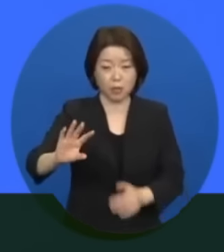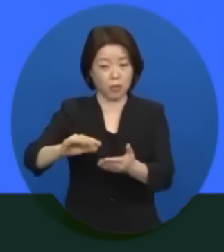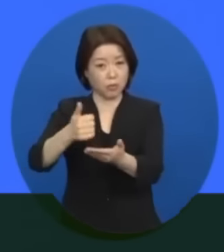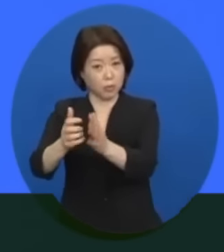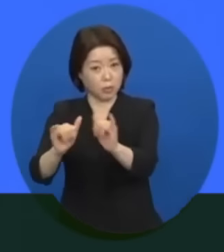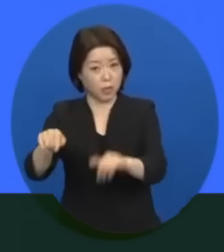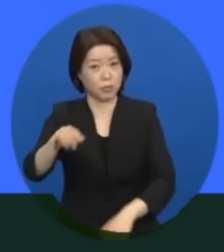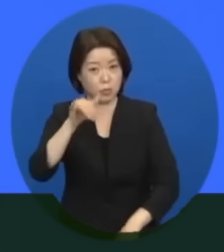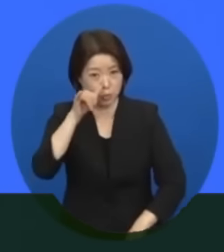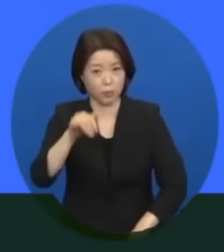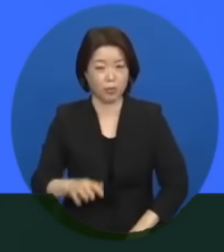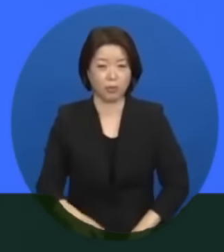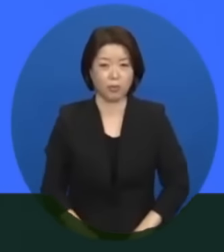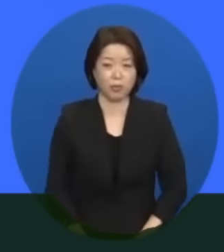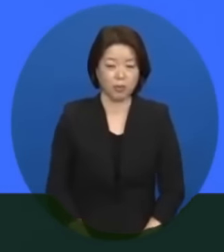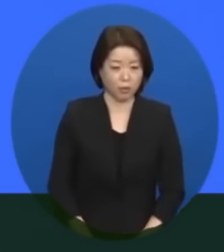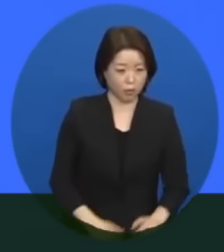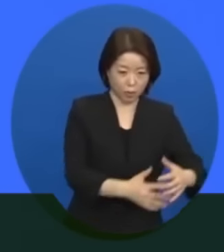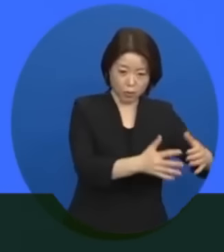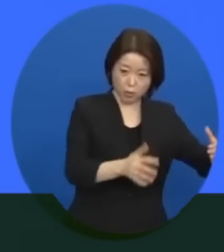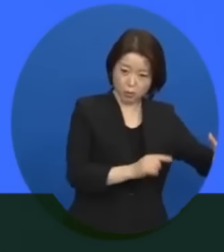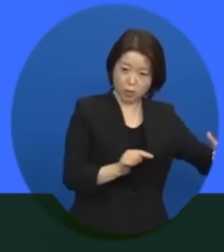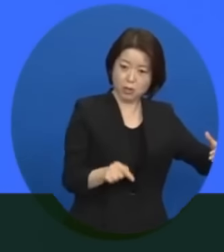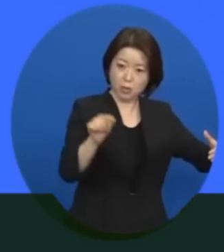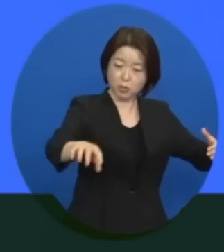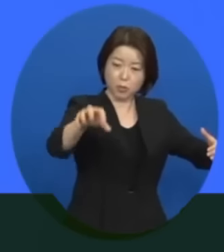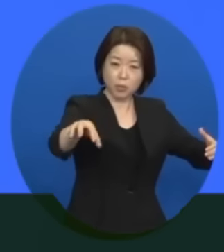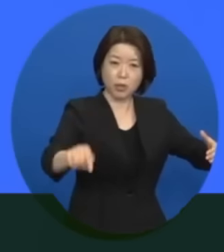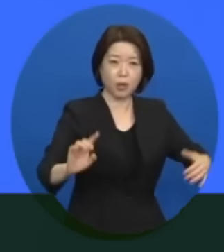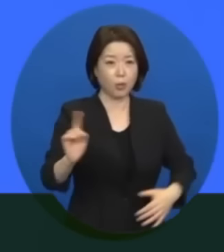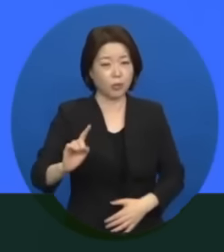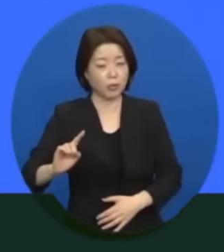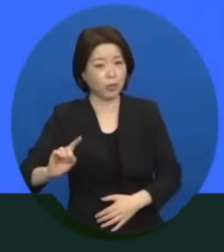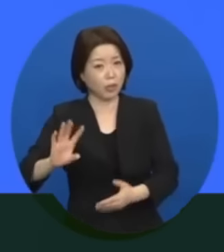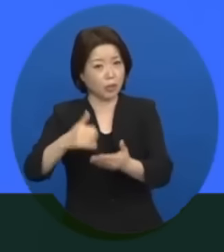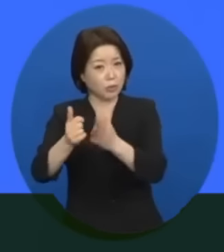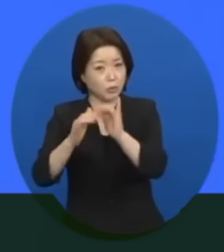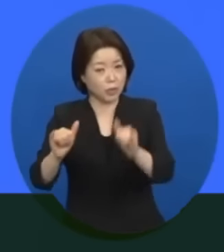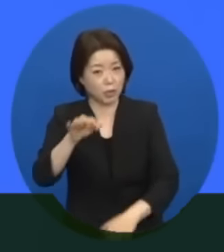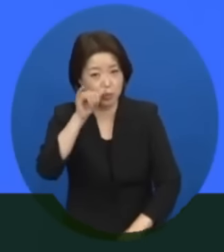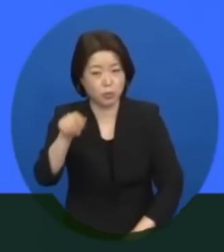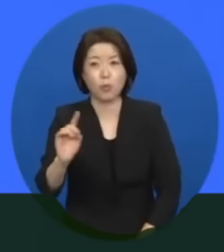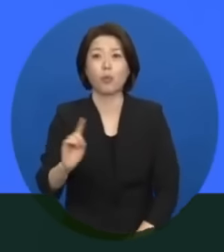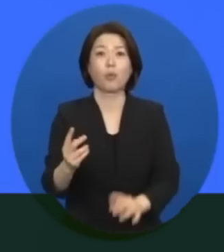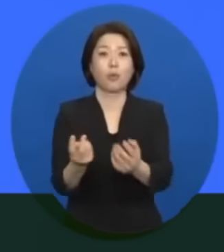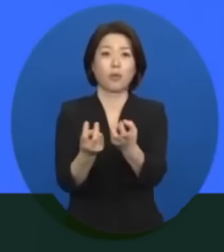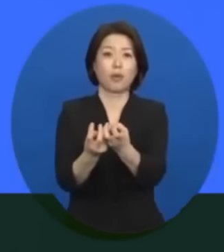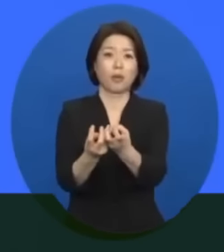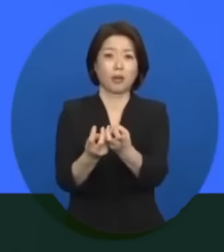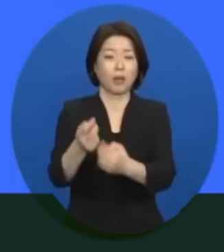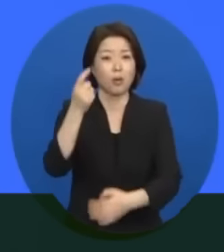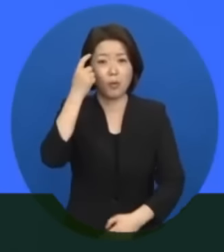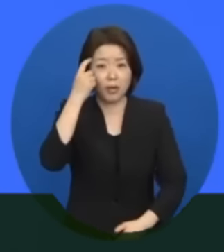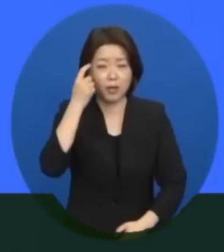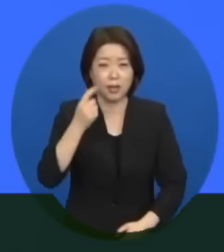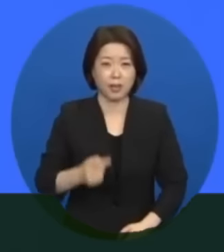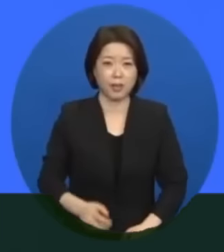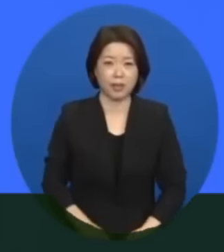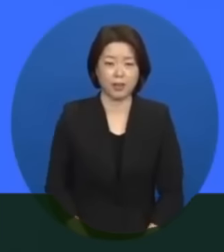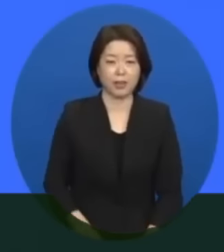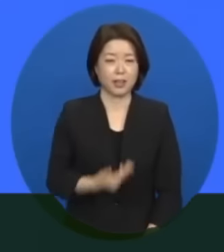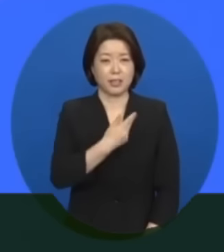거야 아니 여기 어떻게 거기 그리스도인들이 살고 있었을까요 있고 말씀하죠 왜 그런지 아십니까